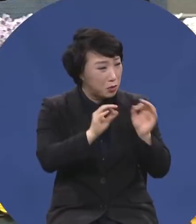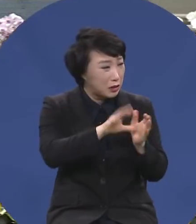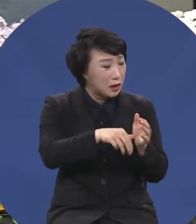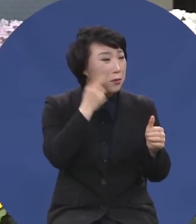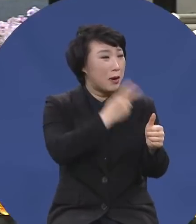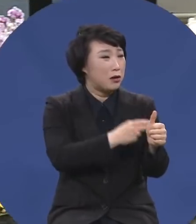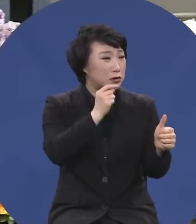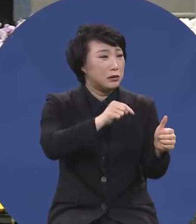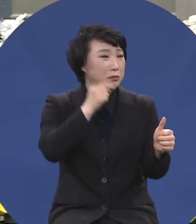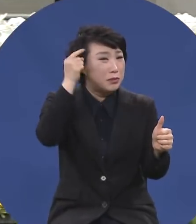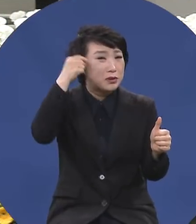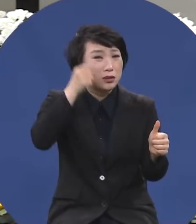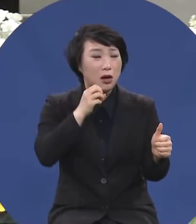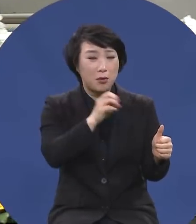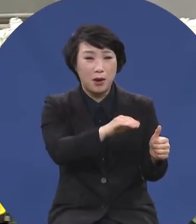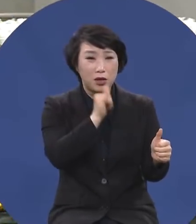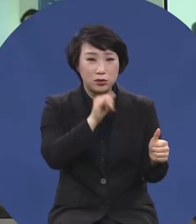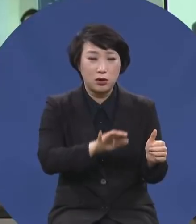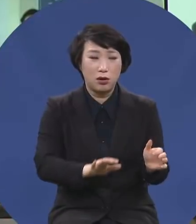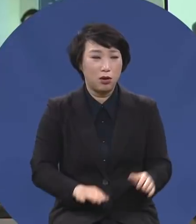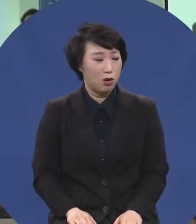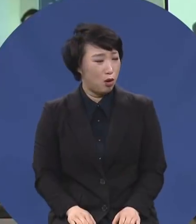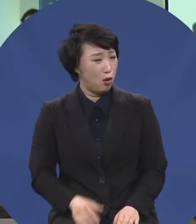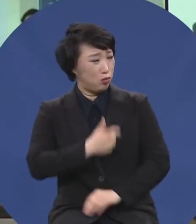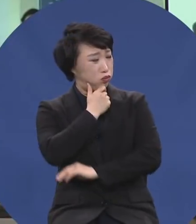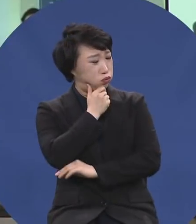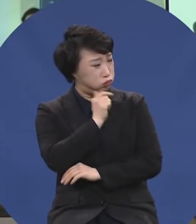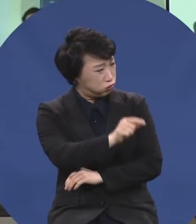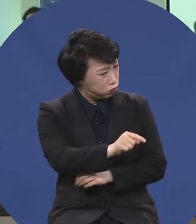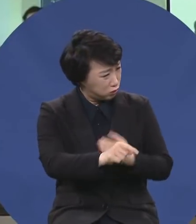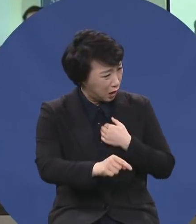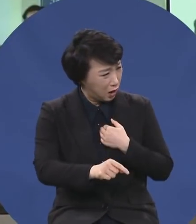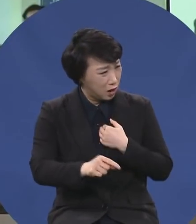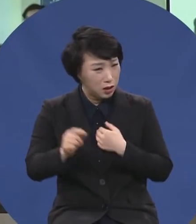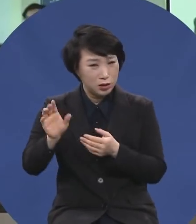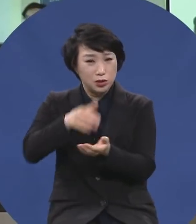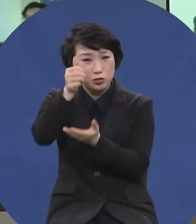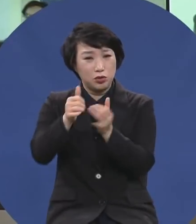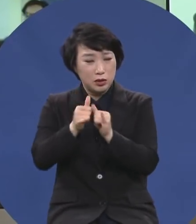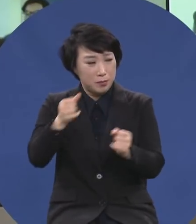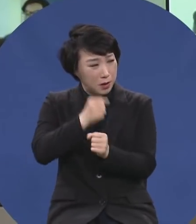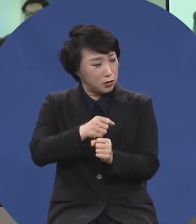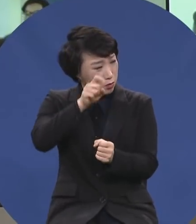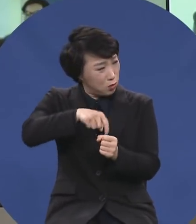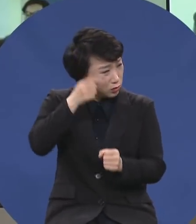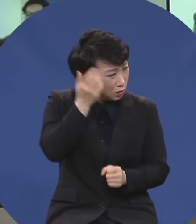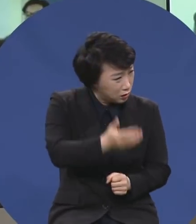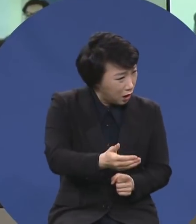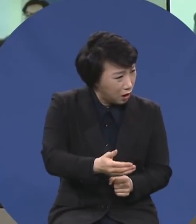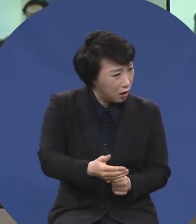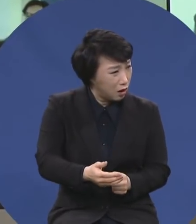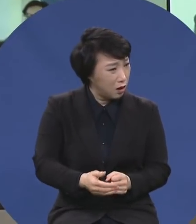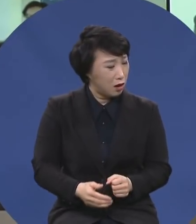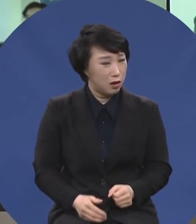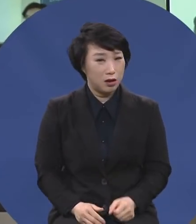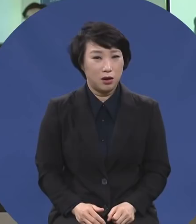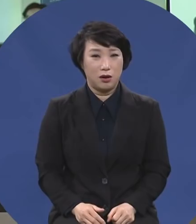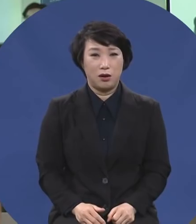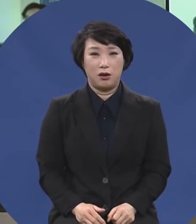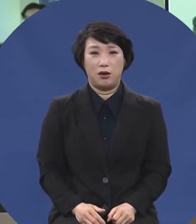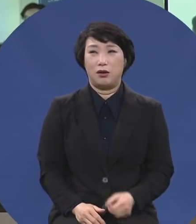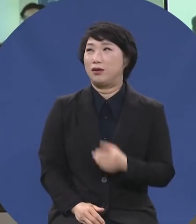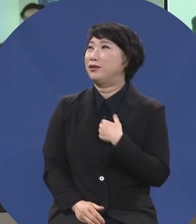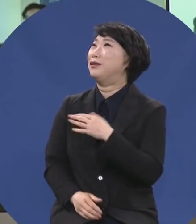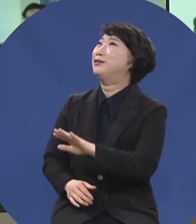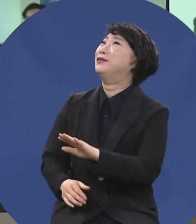봤습니다. 그러니 왕이 뭐냐? 야, 네가 나를 그리스도인으로 만들려고 하는 것이냐? 하고 말하니까